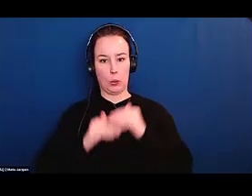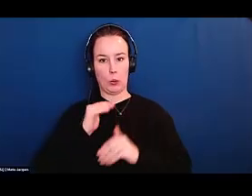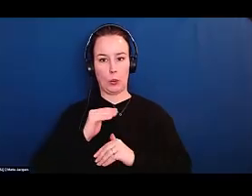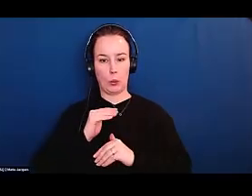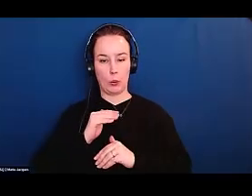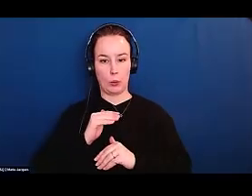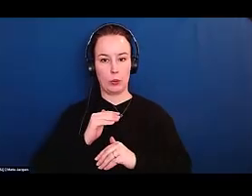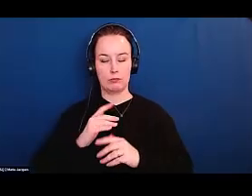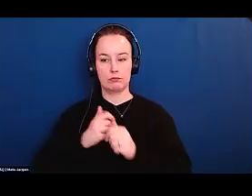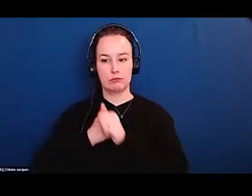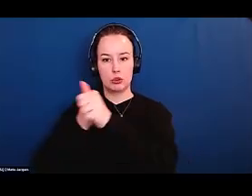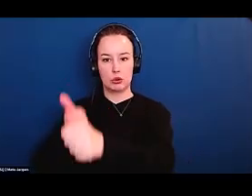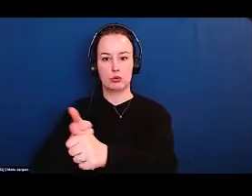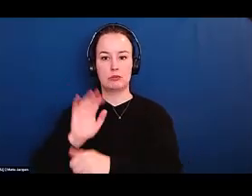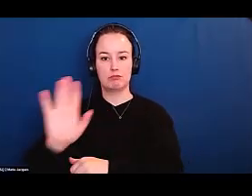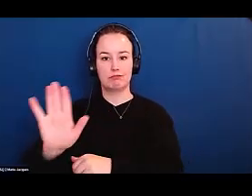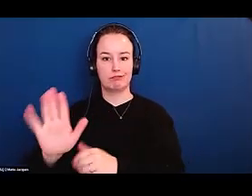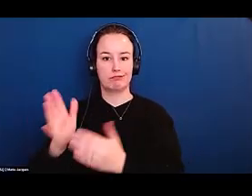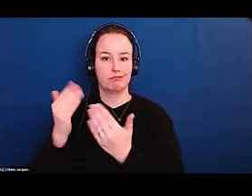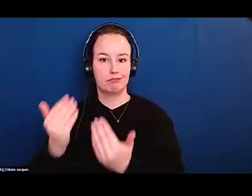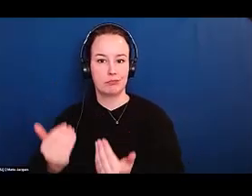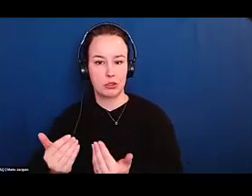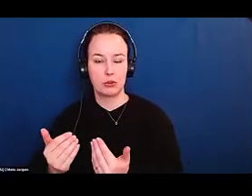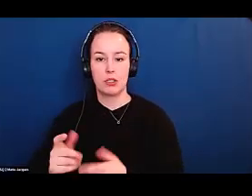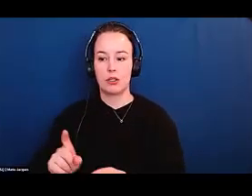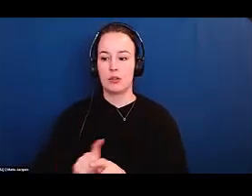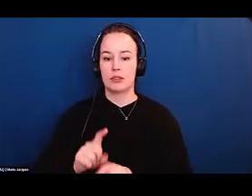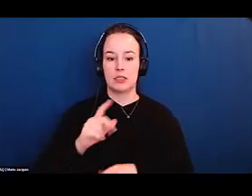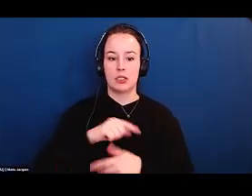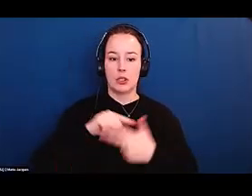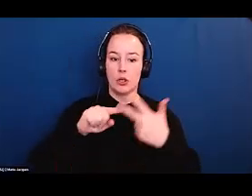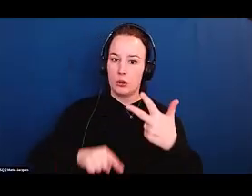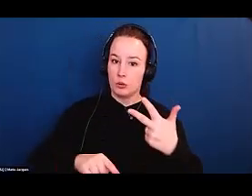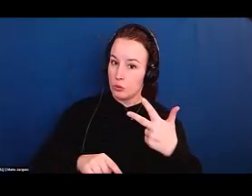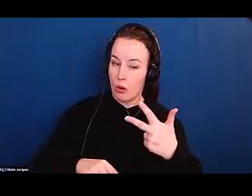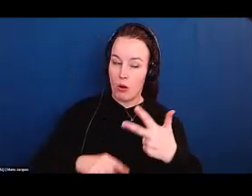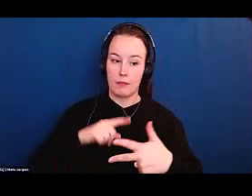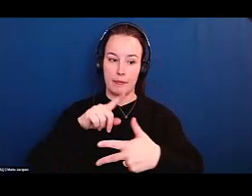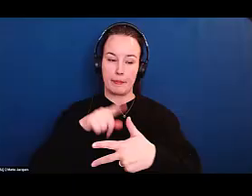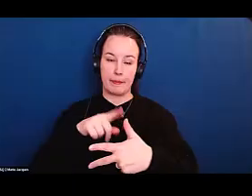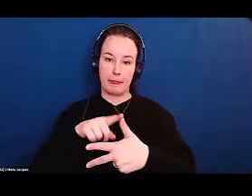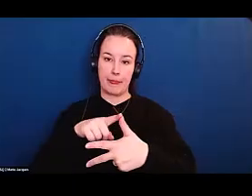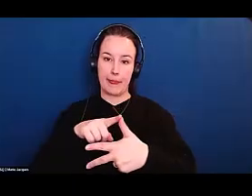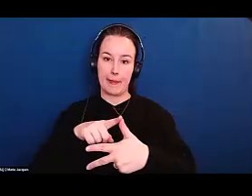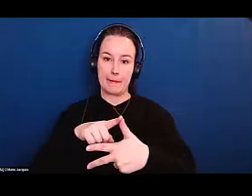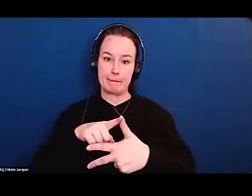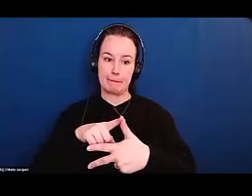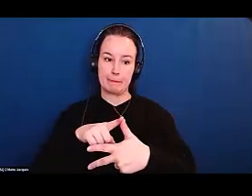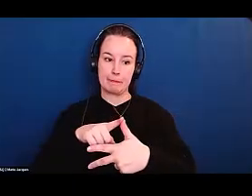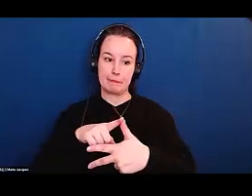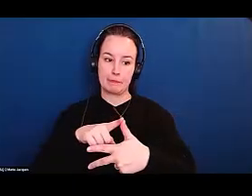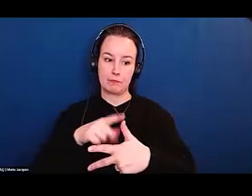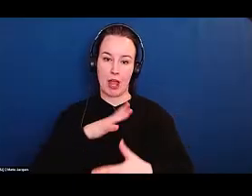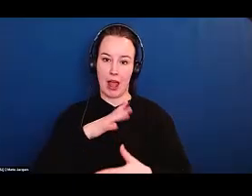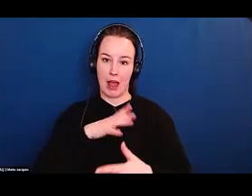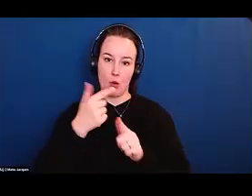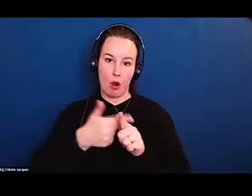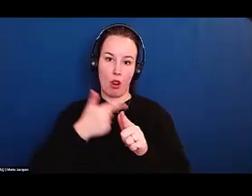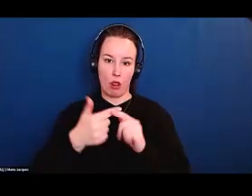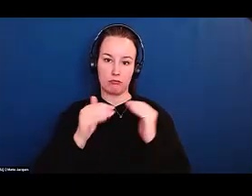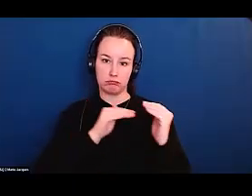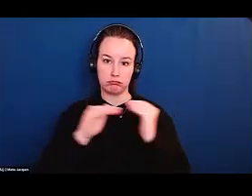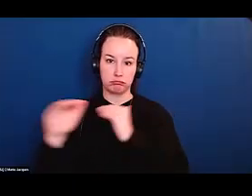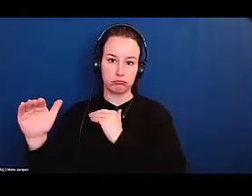réorganise les services autour des réalités des personnes. Cela signifie qu'il y a trois choses chez nous. D'abord, une